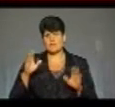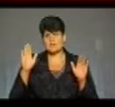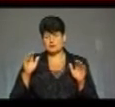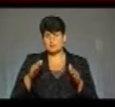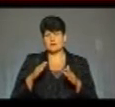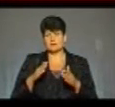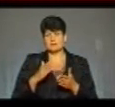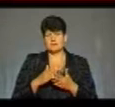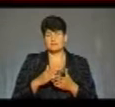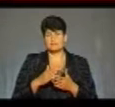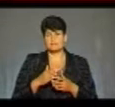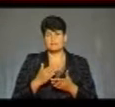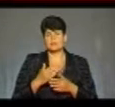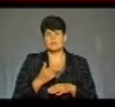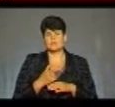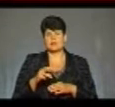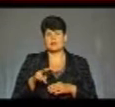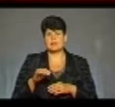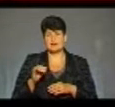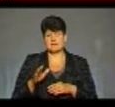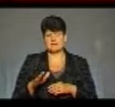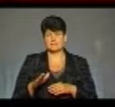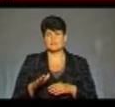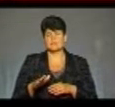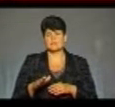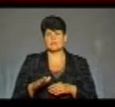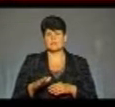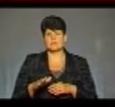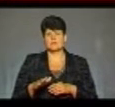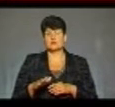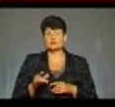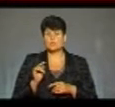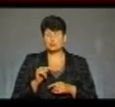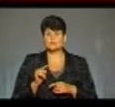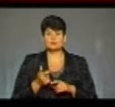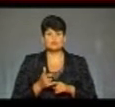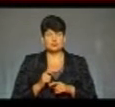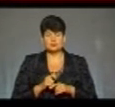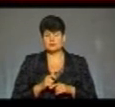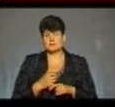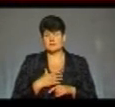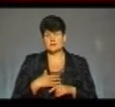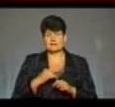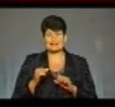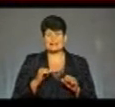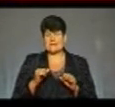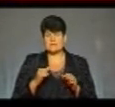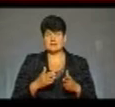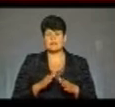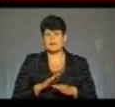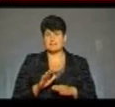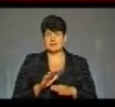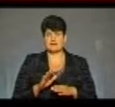левом набагато сильніша, ніж зі 100 левів очолювана віслюком. Відповідно, дуже важливо від керівництва, так, а не